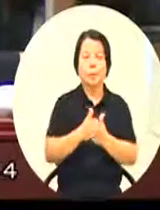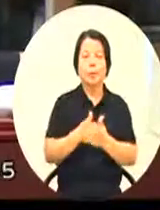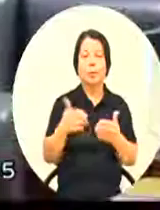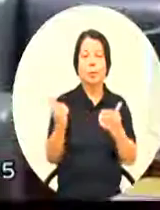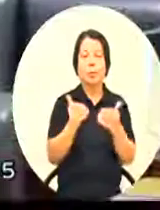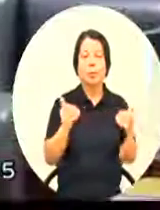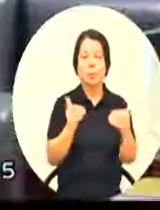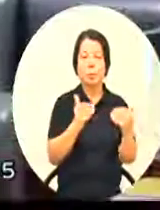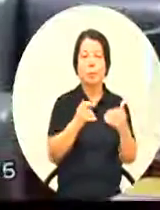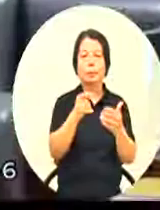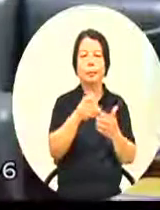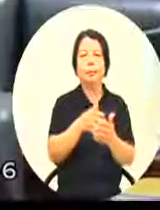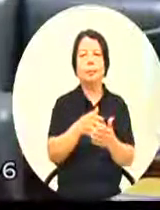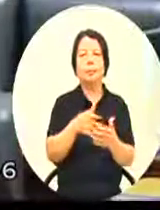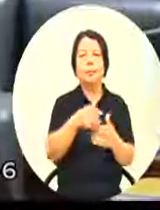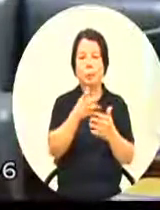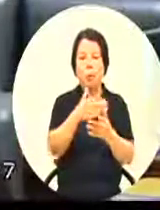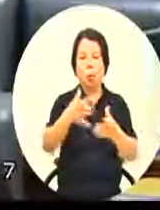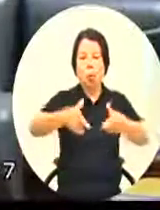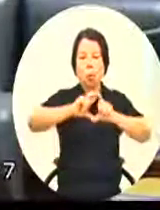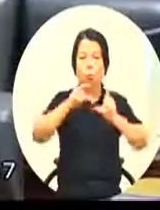应。